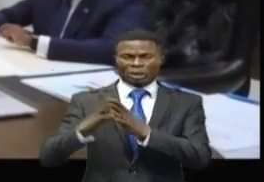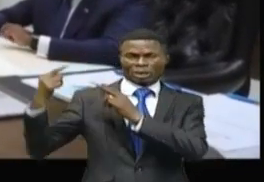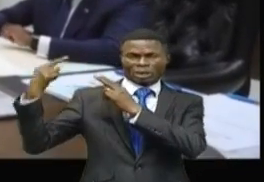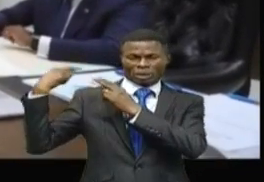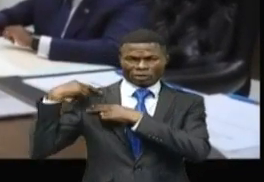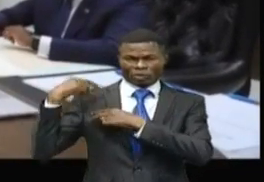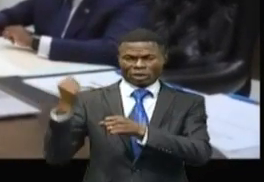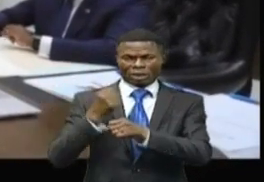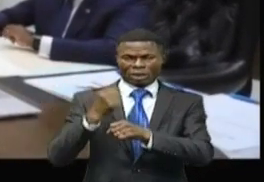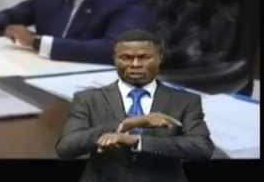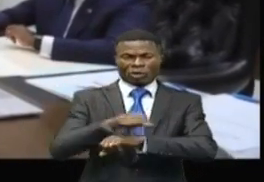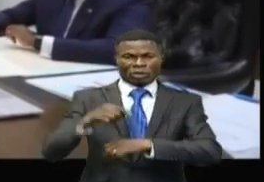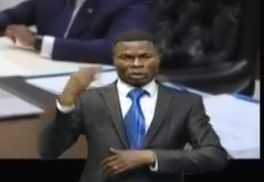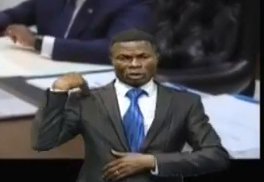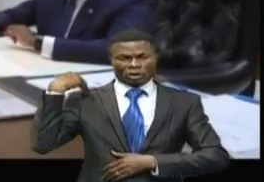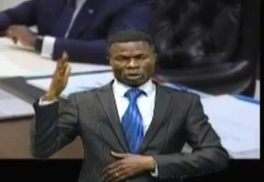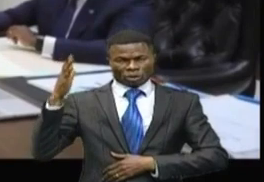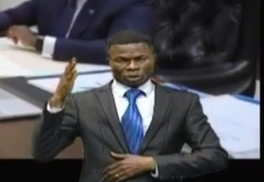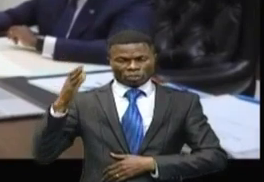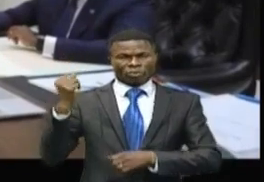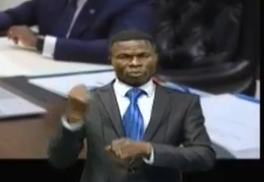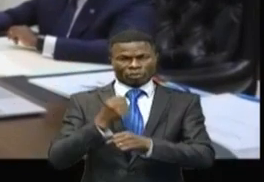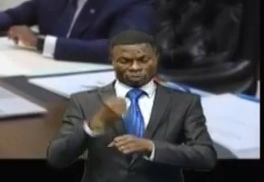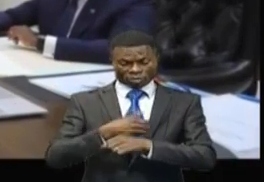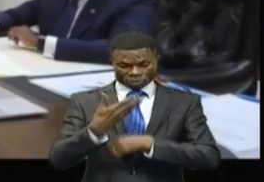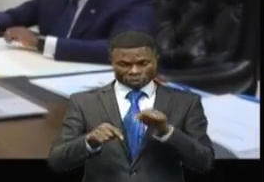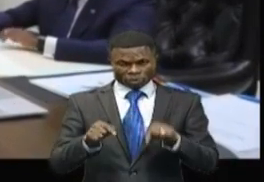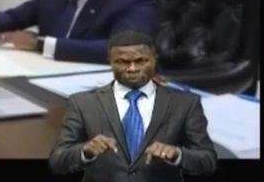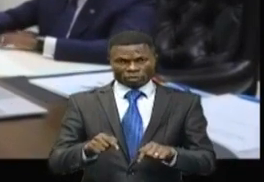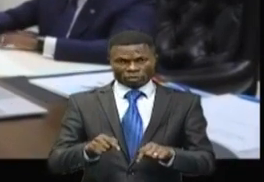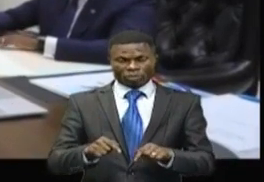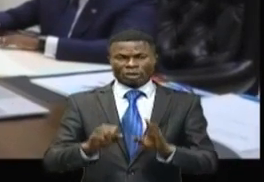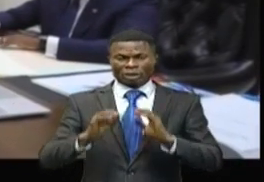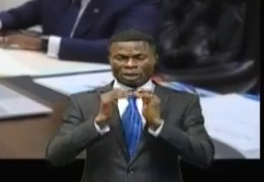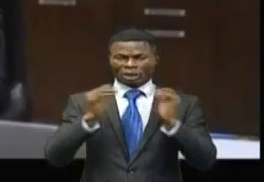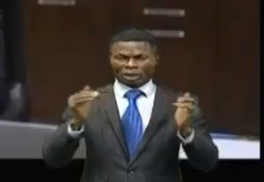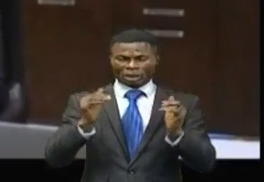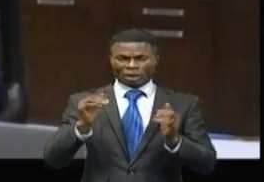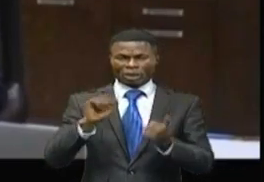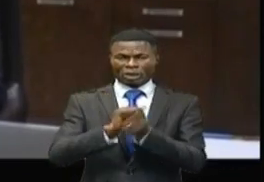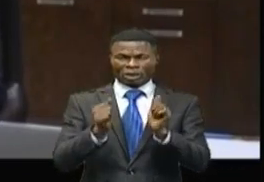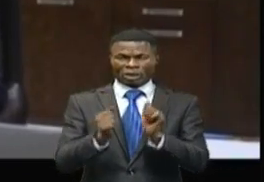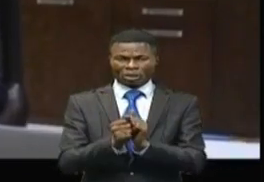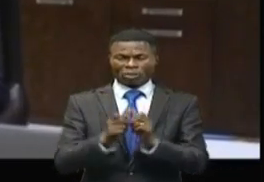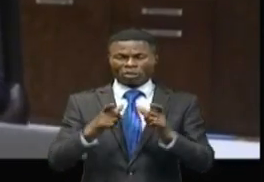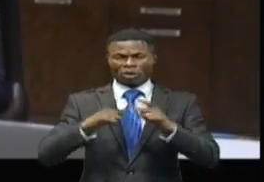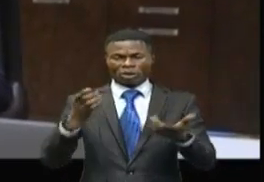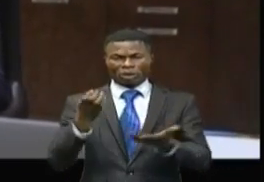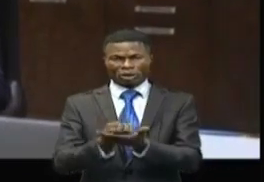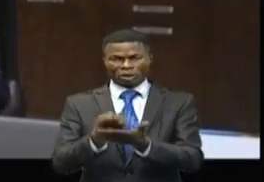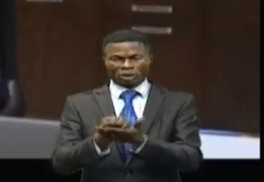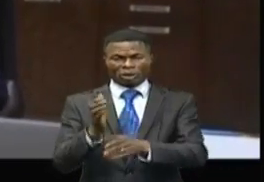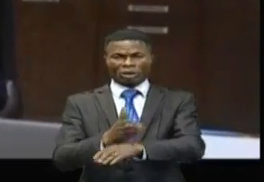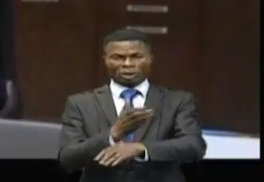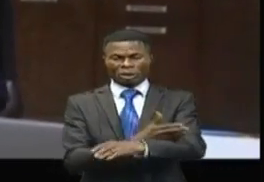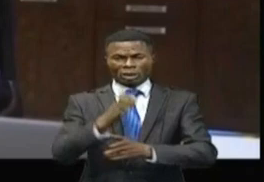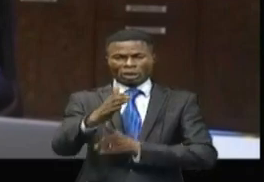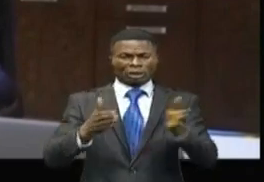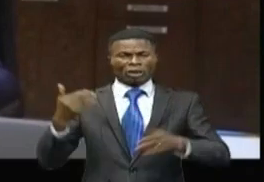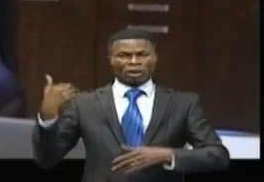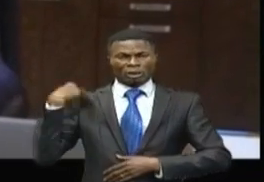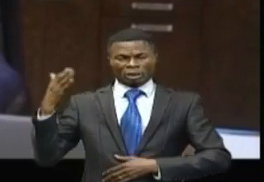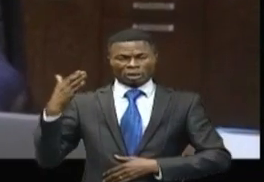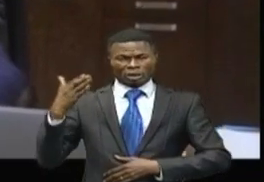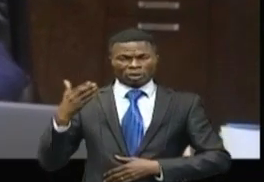publique afin que les efforts fournis actuellement pour la maîtrise du cadre macroéconomique et l'accroissement des recettes publiques les